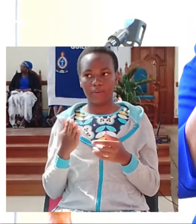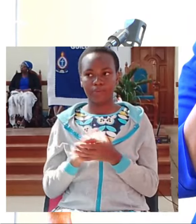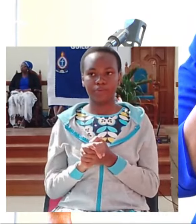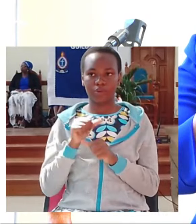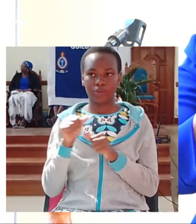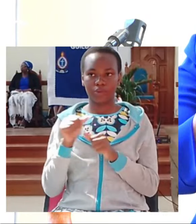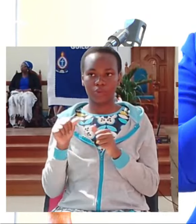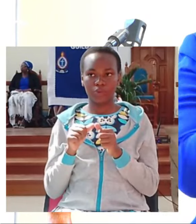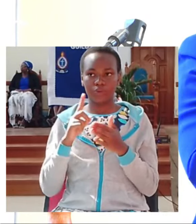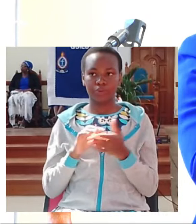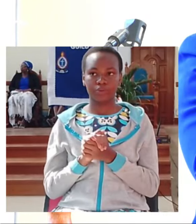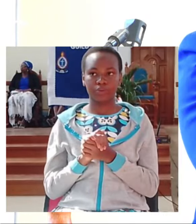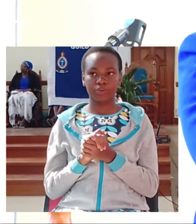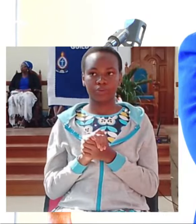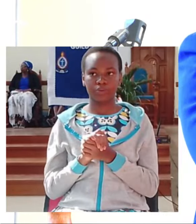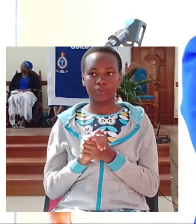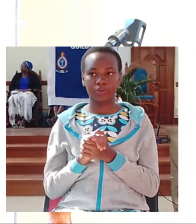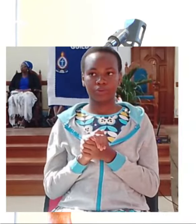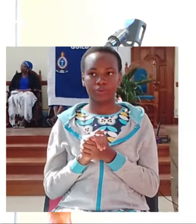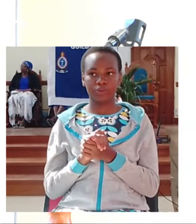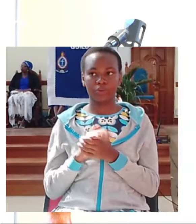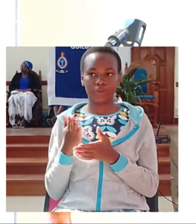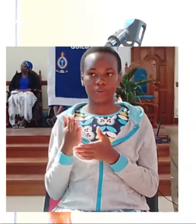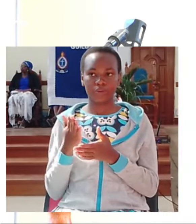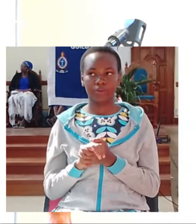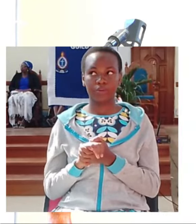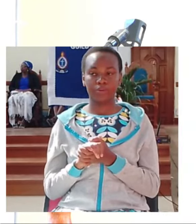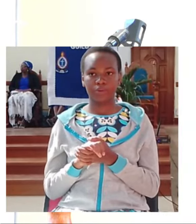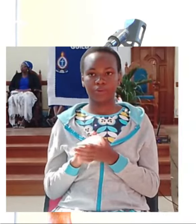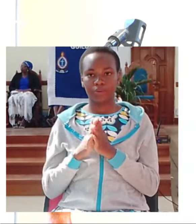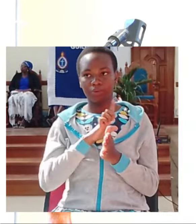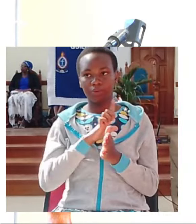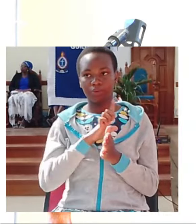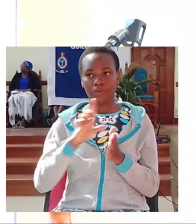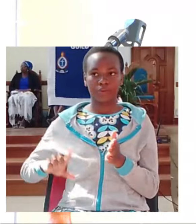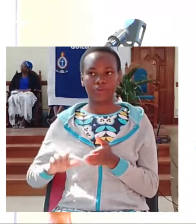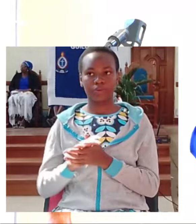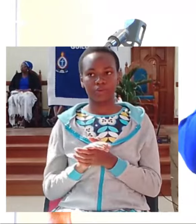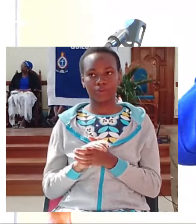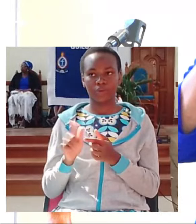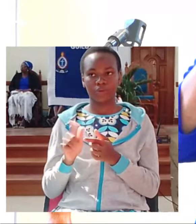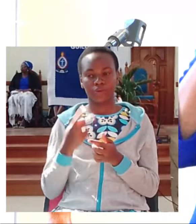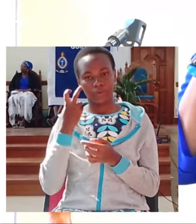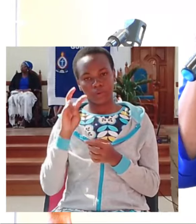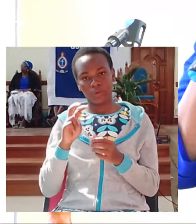na na CBC. Bona sifiwe. We look at our nation and we just